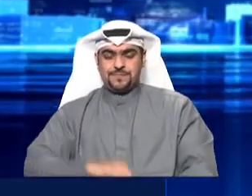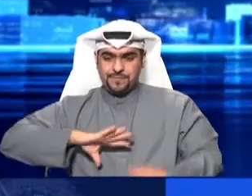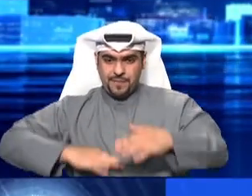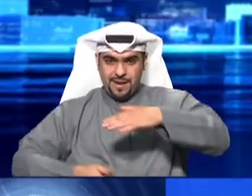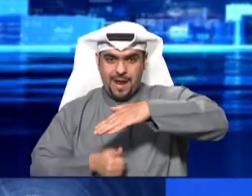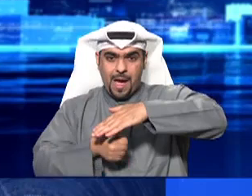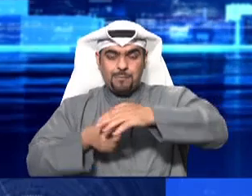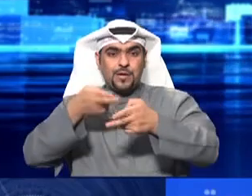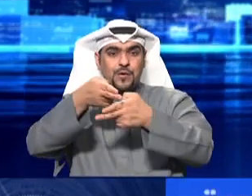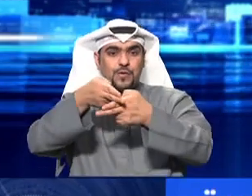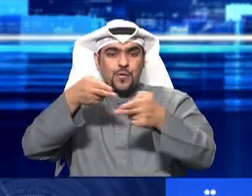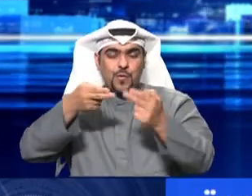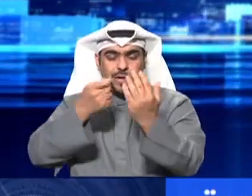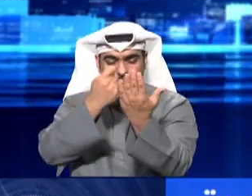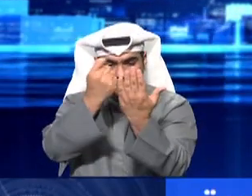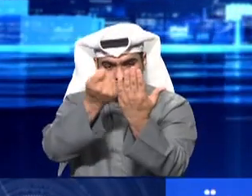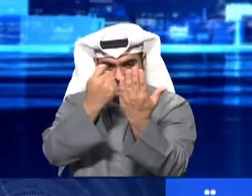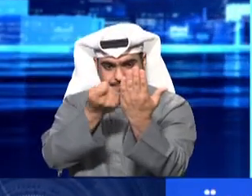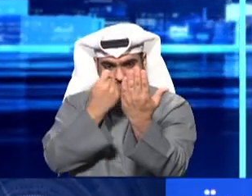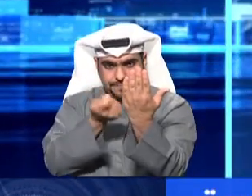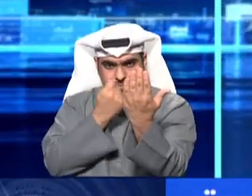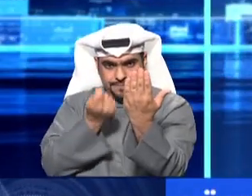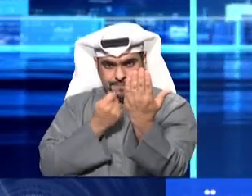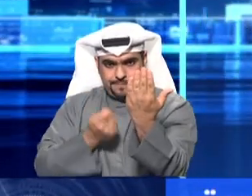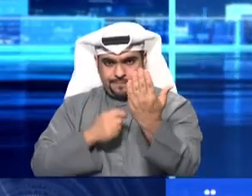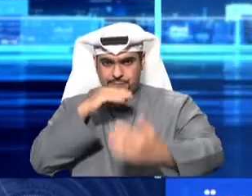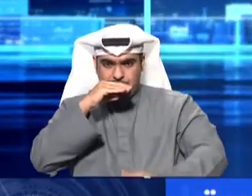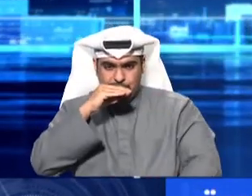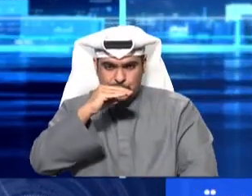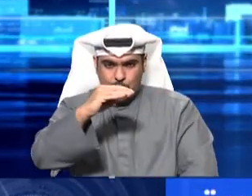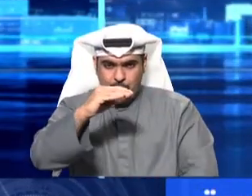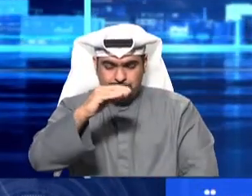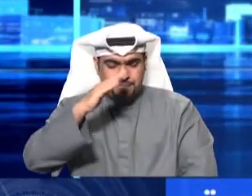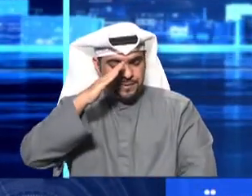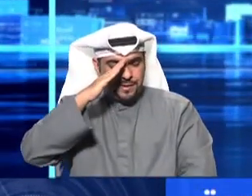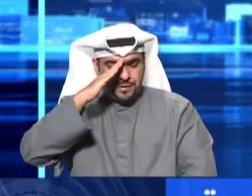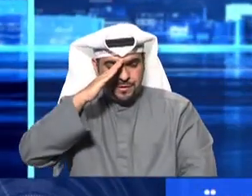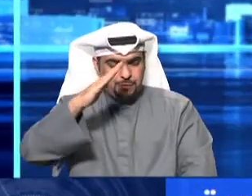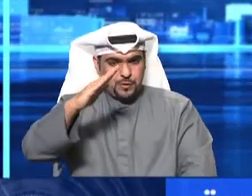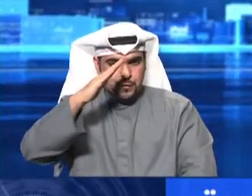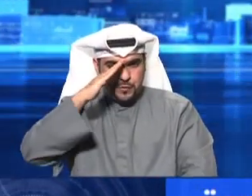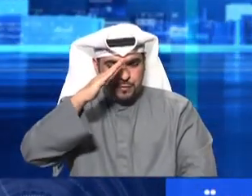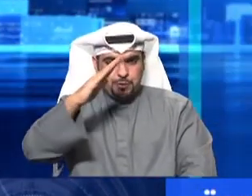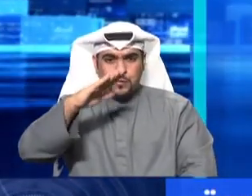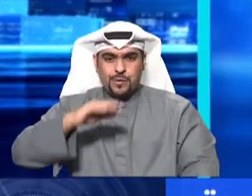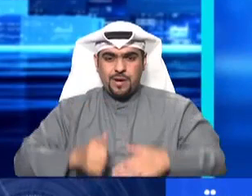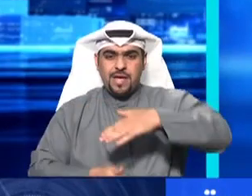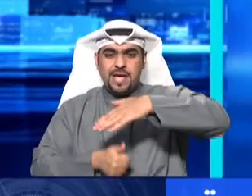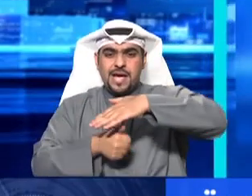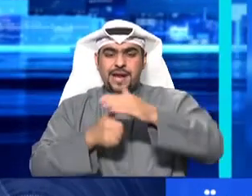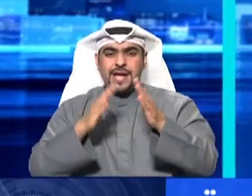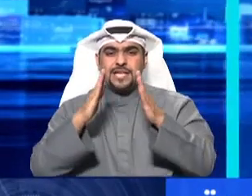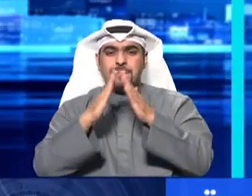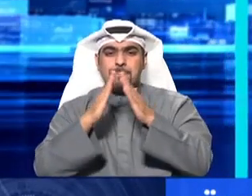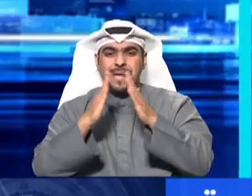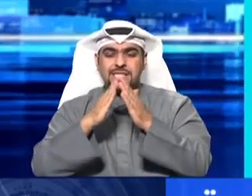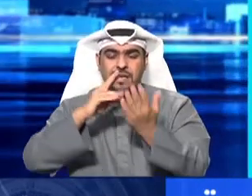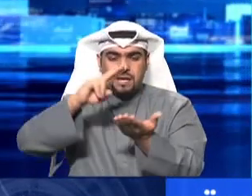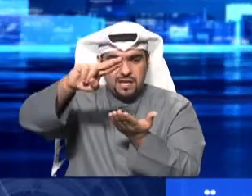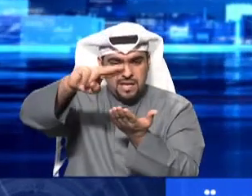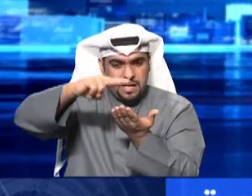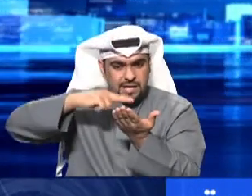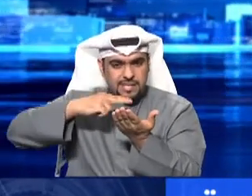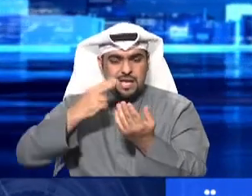حضرة صاحب السمو أمير البلاد الشيخ نواف الأحمد الجابر الصباح حفظه الله ورعاه ببرقية جوابية